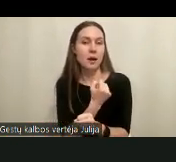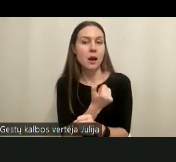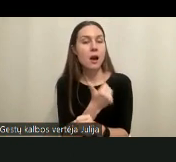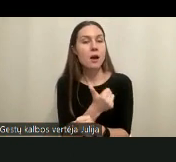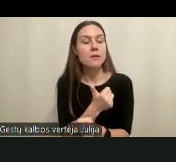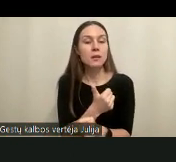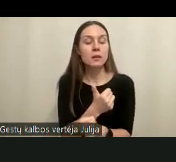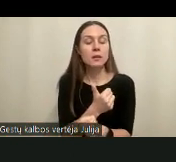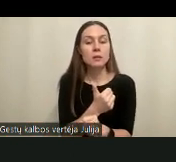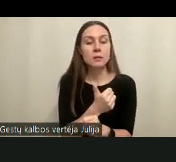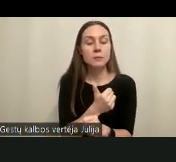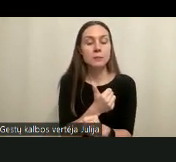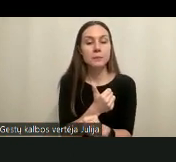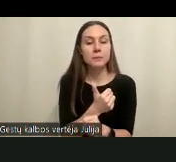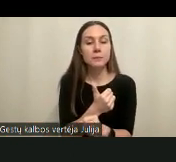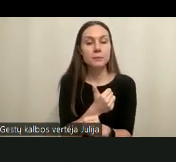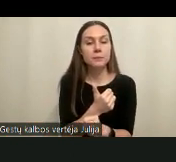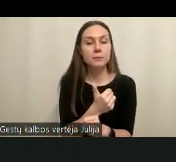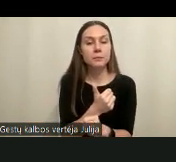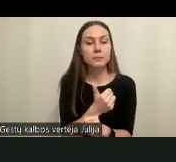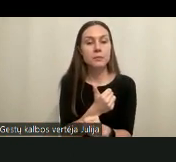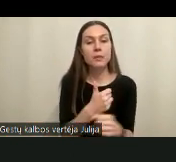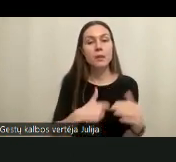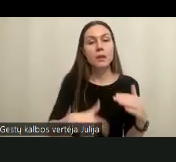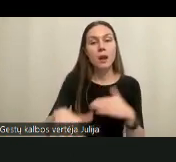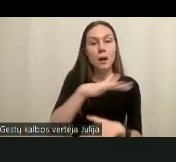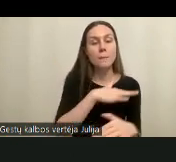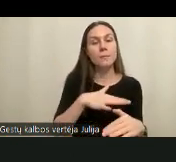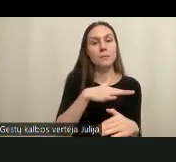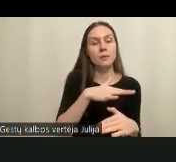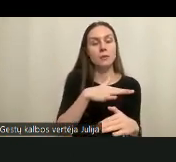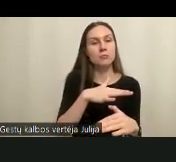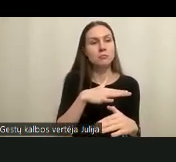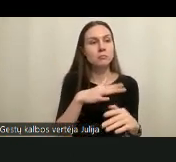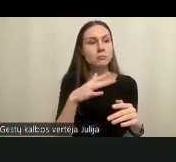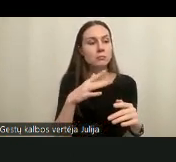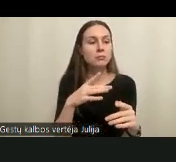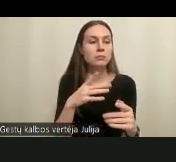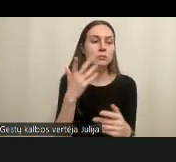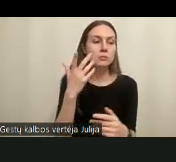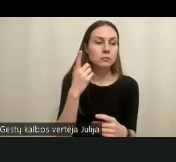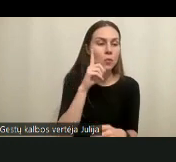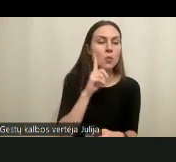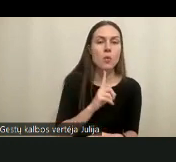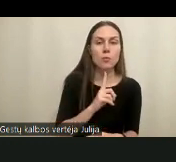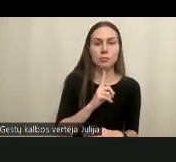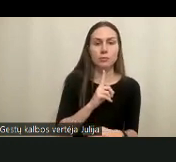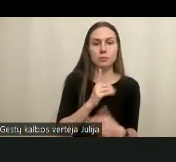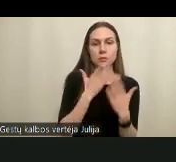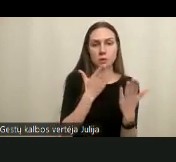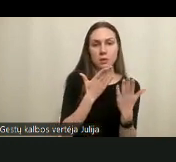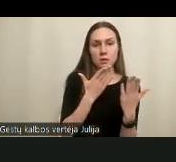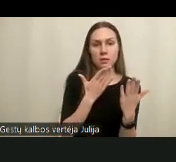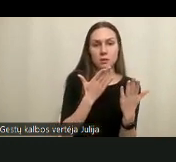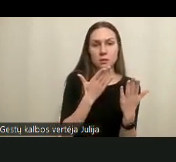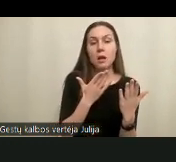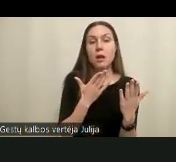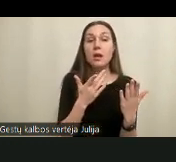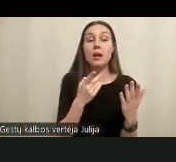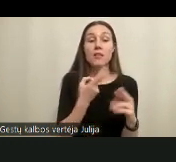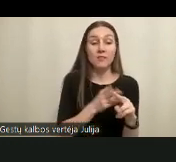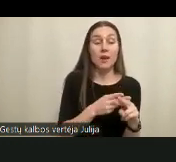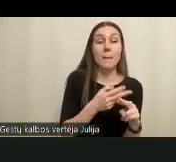atkurti tuos tas aplinkas, kad būtų patogu skaityti, palyginus su skaitimo mokymusi ir skaitimo